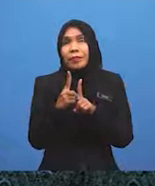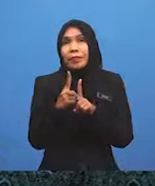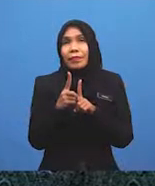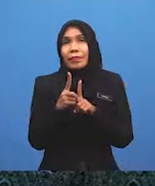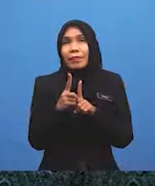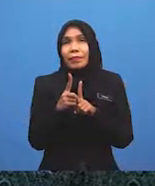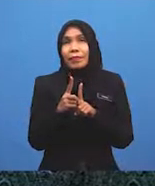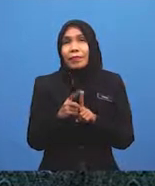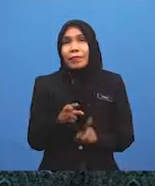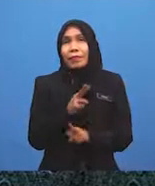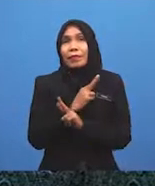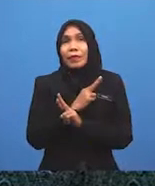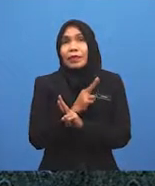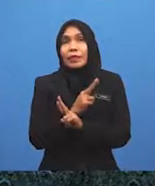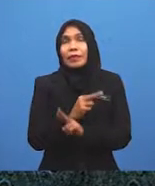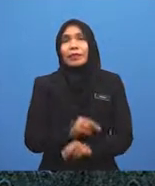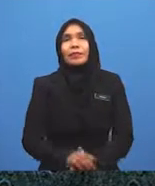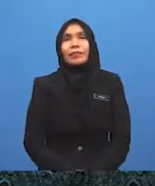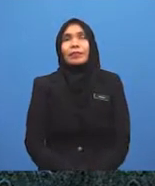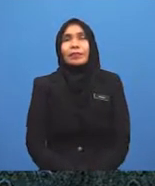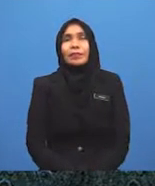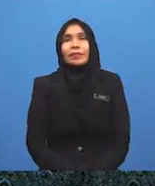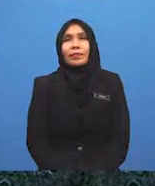Jawapannya ialah mesra.